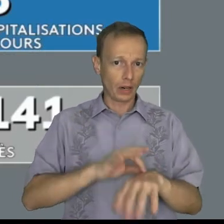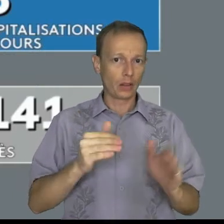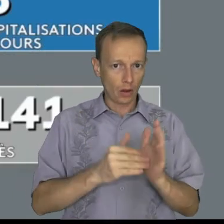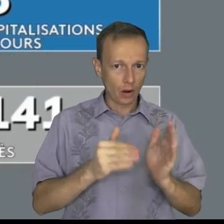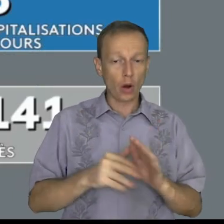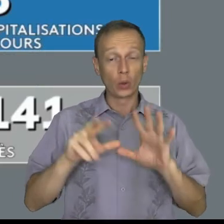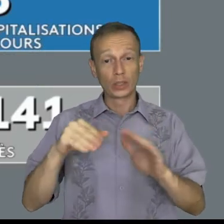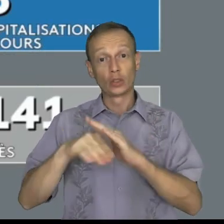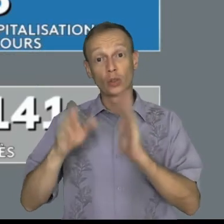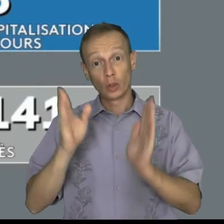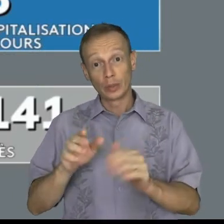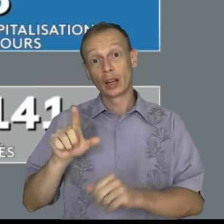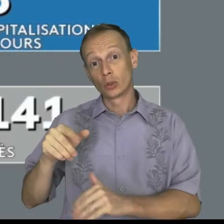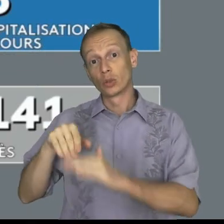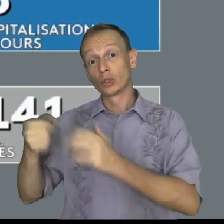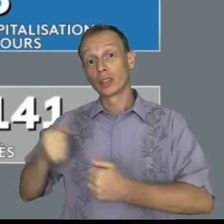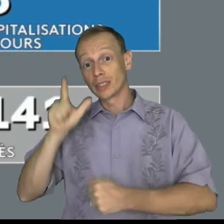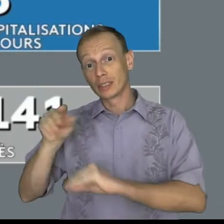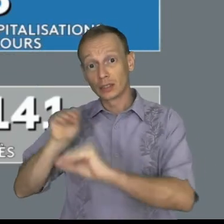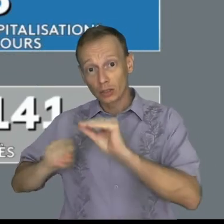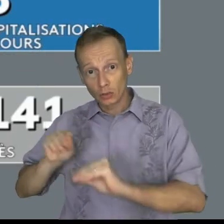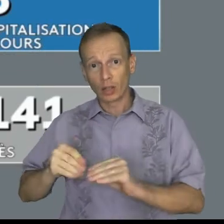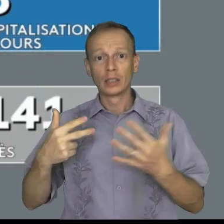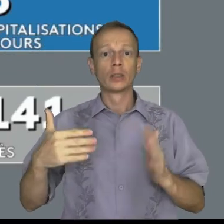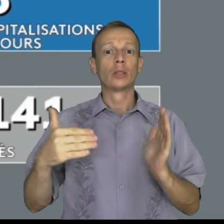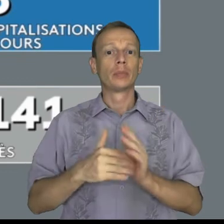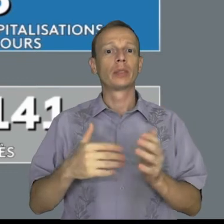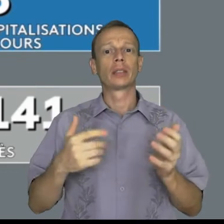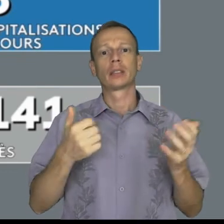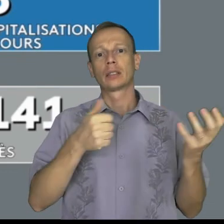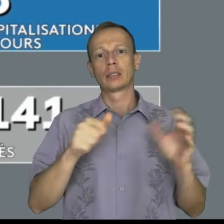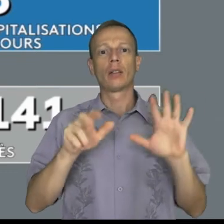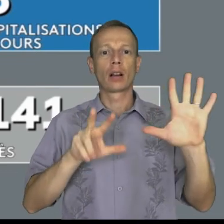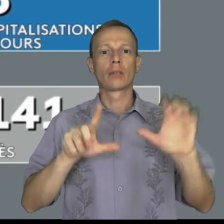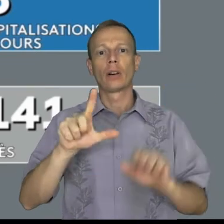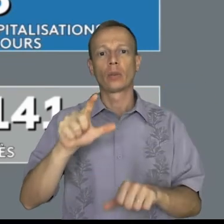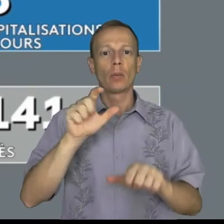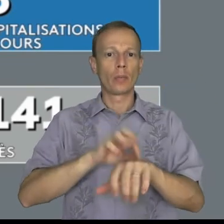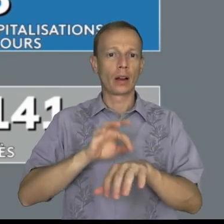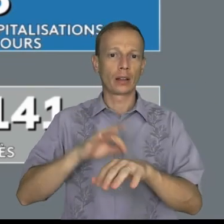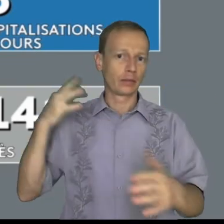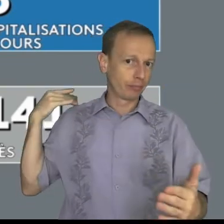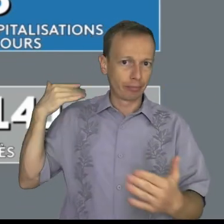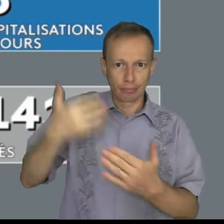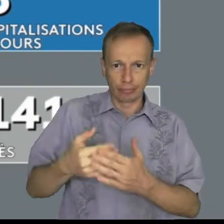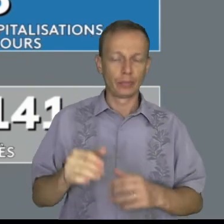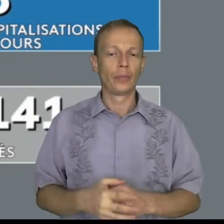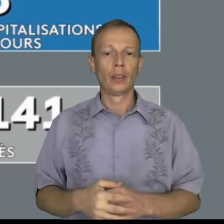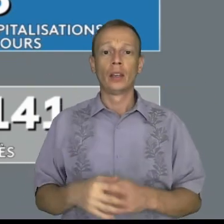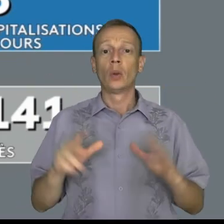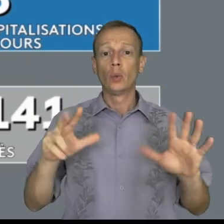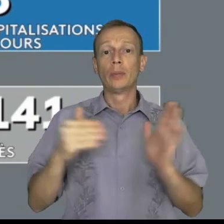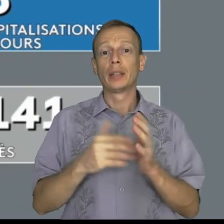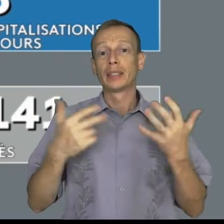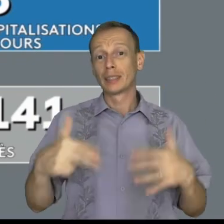la Covid-19, 23 cas, 8 hospitalisations dont 2 en réanimation, 18 482 cas cumulés depuis le